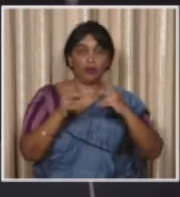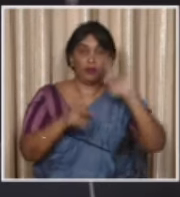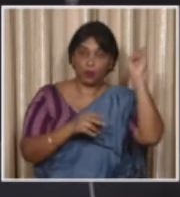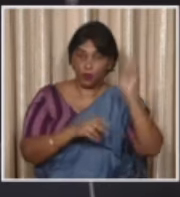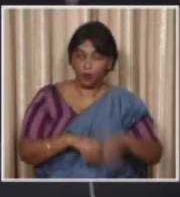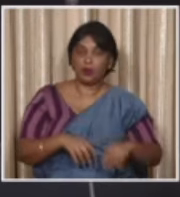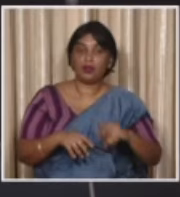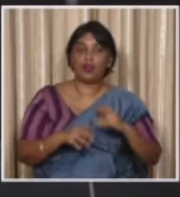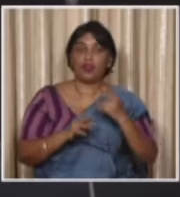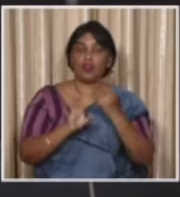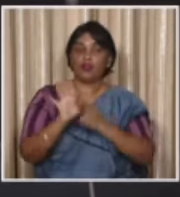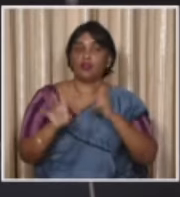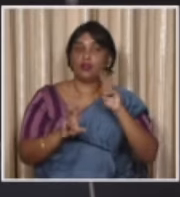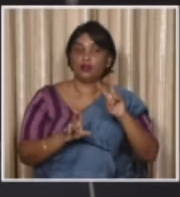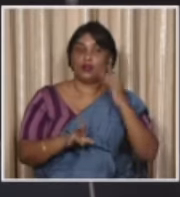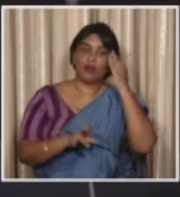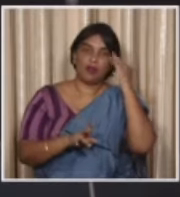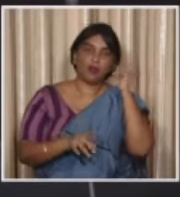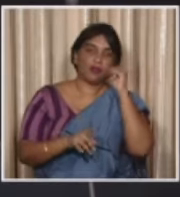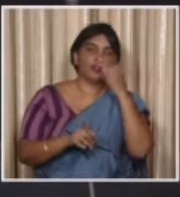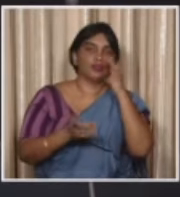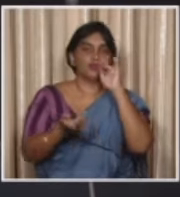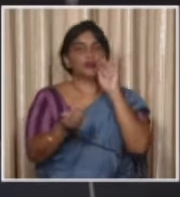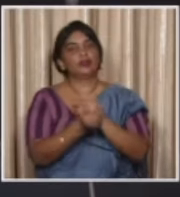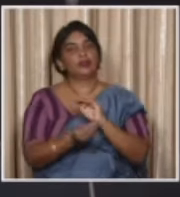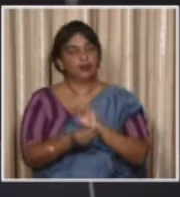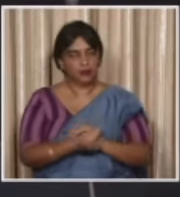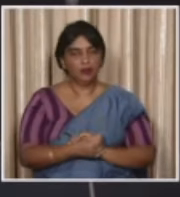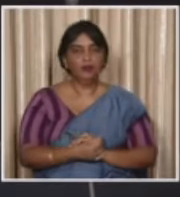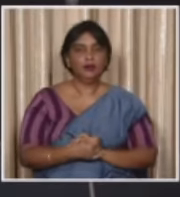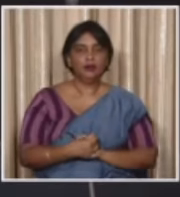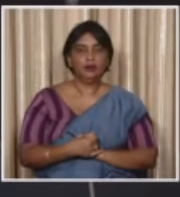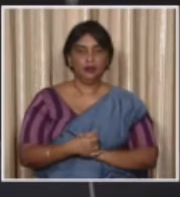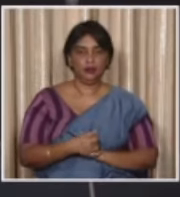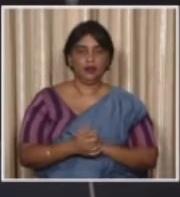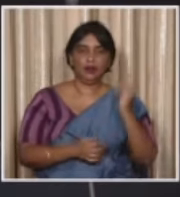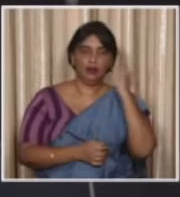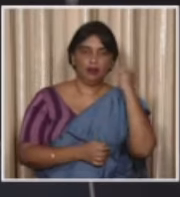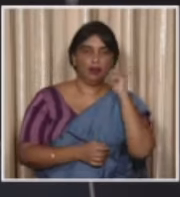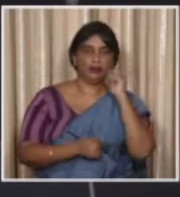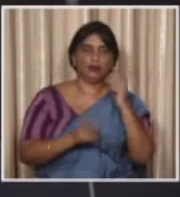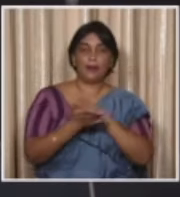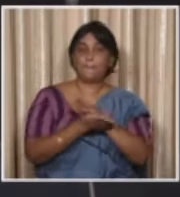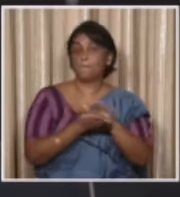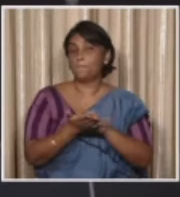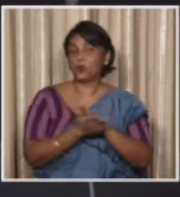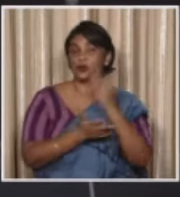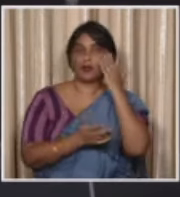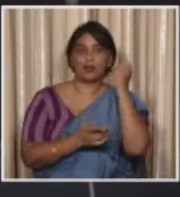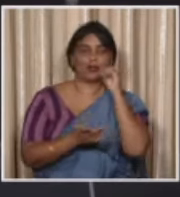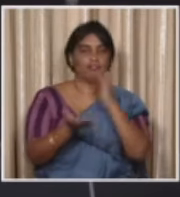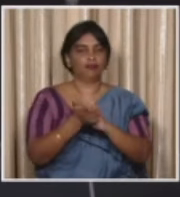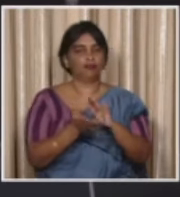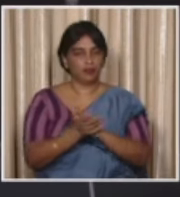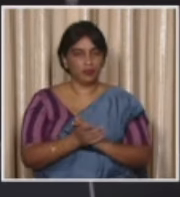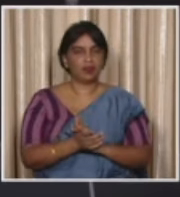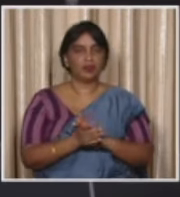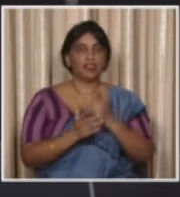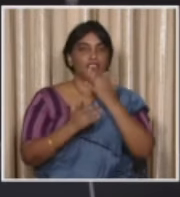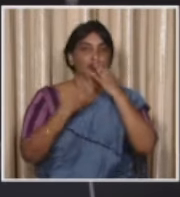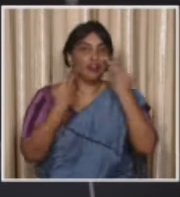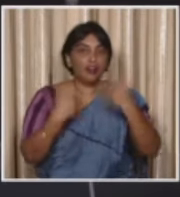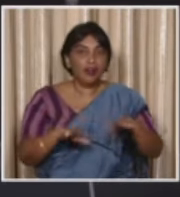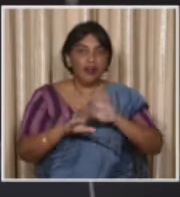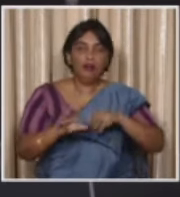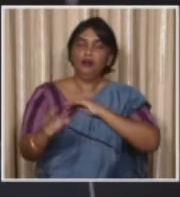යුද්ධ අවසාන භාගය වෙනකොට දෙමාපිය තමයි පාසල් ආරක්ෂා කළේ. දෙමාපිය තමයි පාසල් පිරිසිදු කළේ. ආදි ශිෂ්‍යෝ සම්බන්ධ